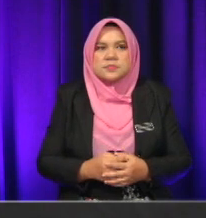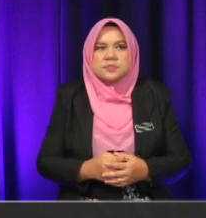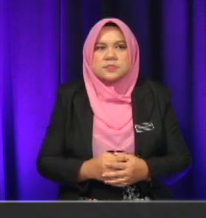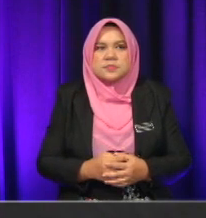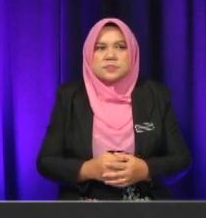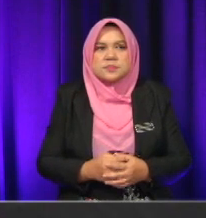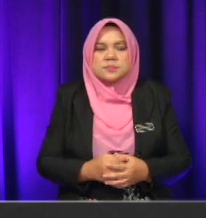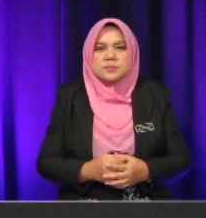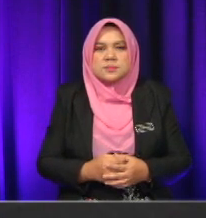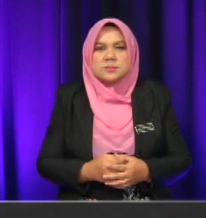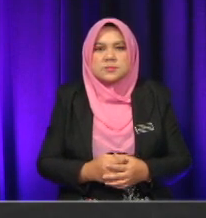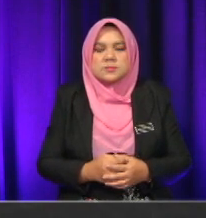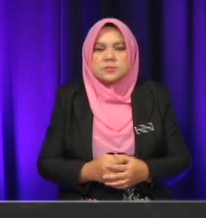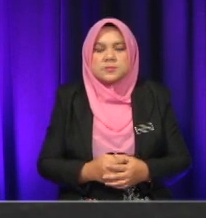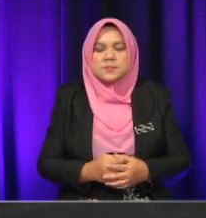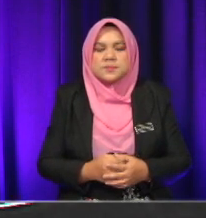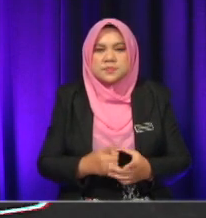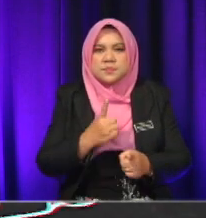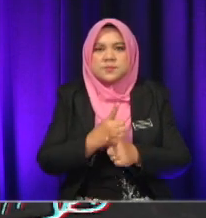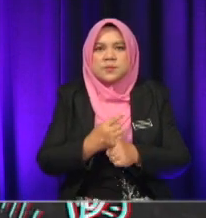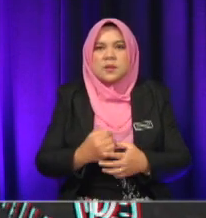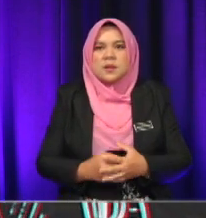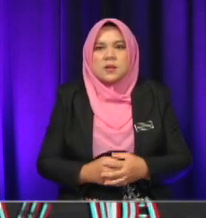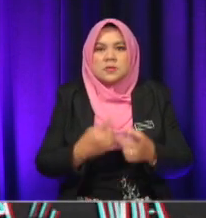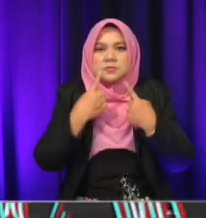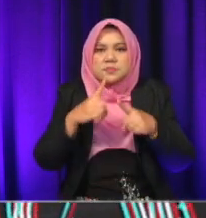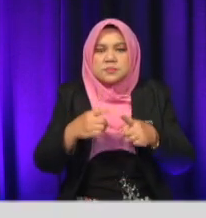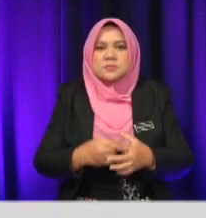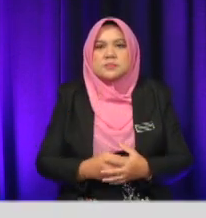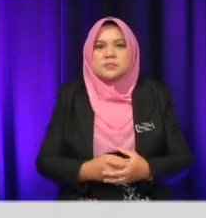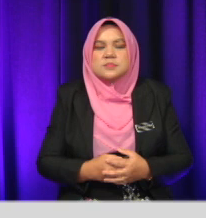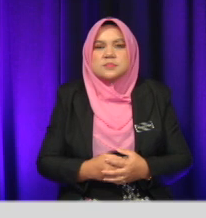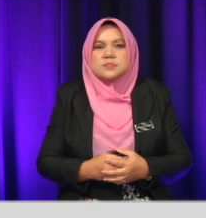Cikgu. Saya rasa. Rasa betul? Okey, kita tengok jawapannya.